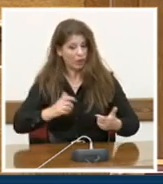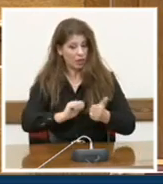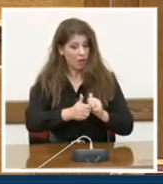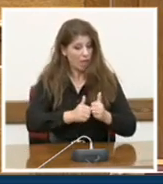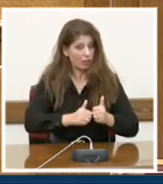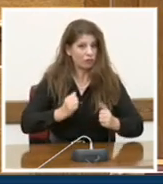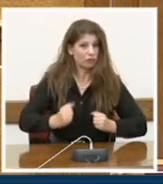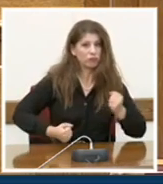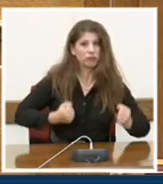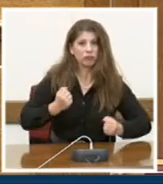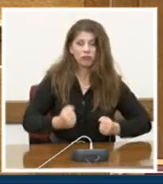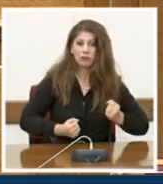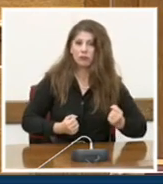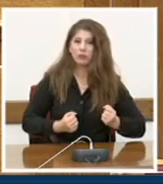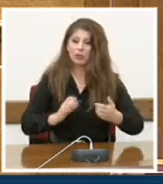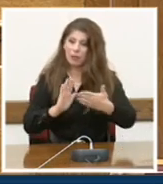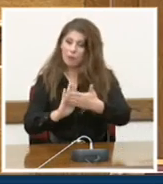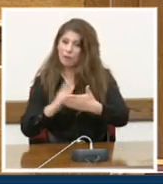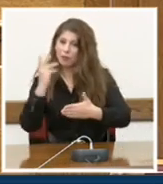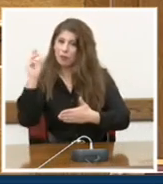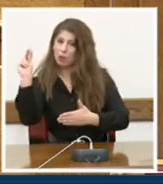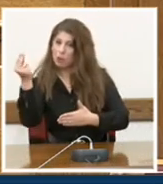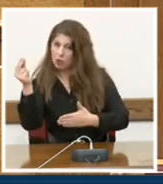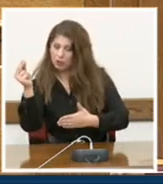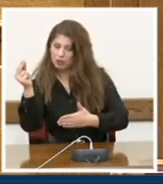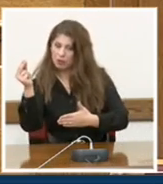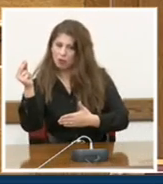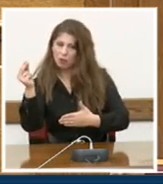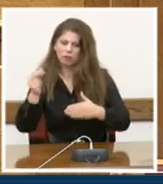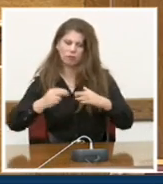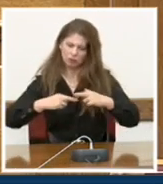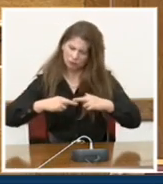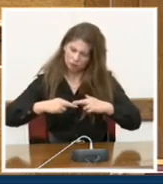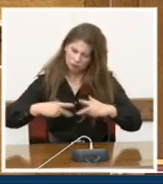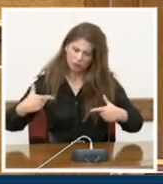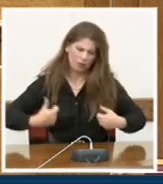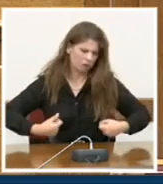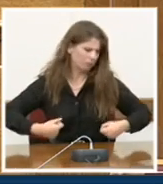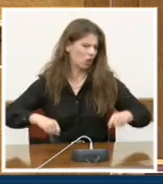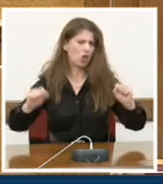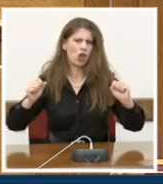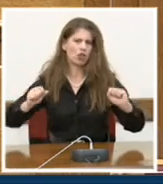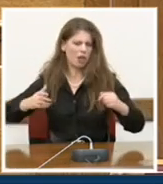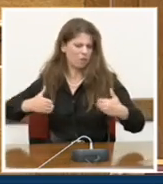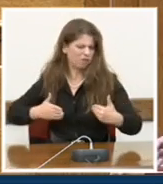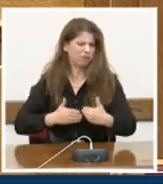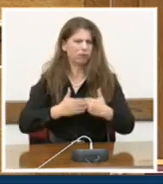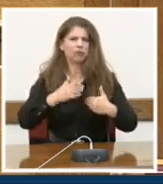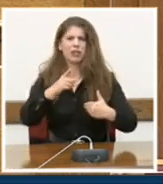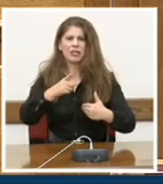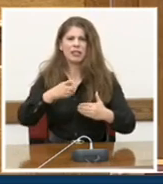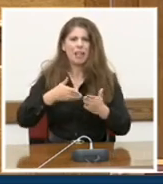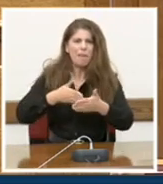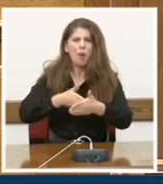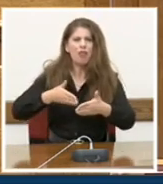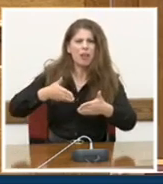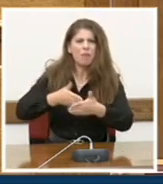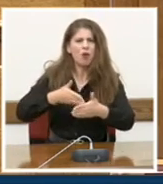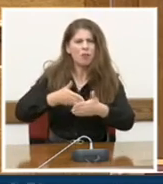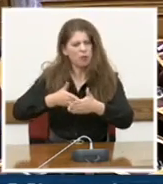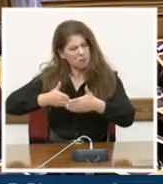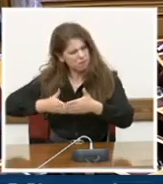σε επαφή με τον πολιτισμό μας, κόντρα και κόντρα σε τόσα εμπόδια που του βάζει το ίδιο το